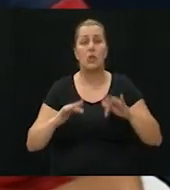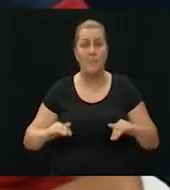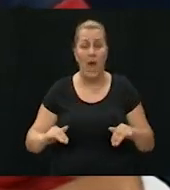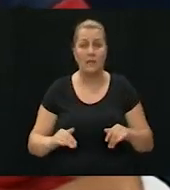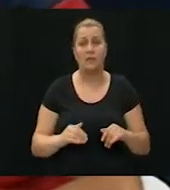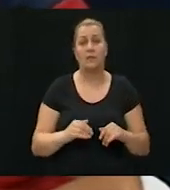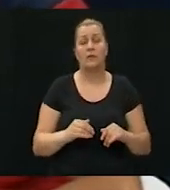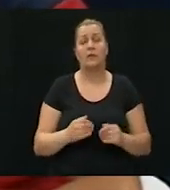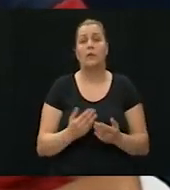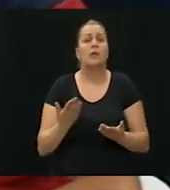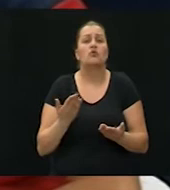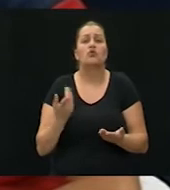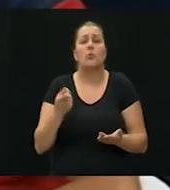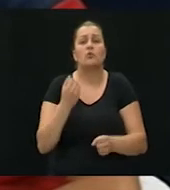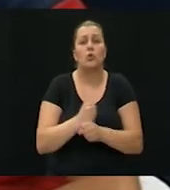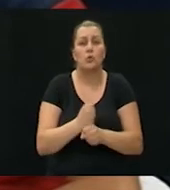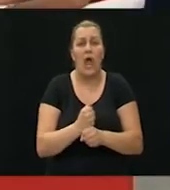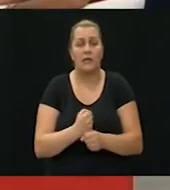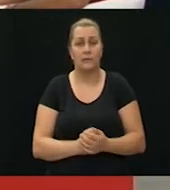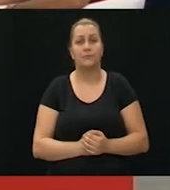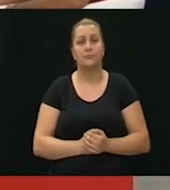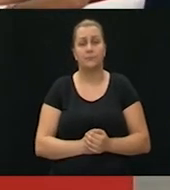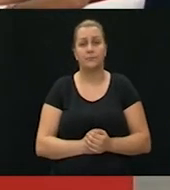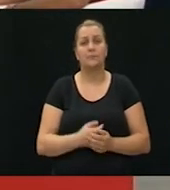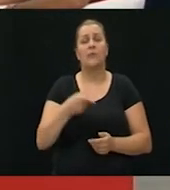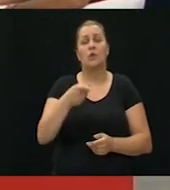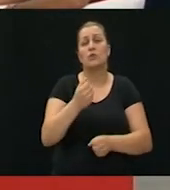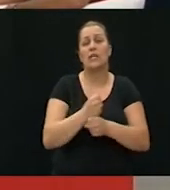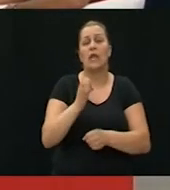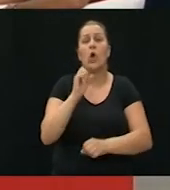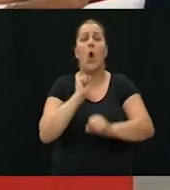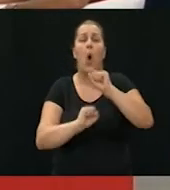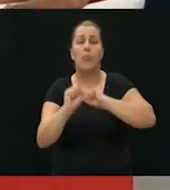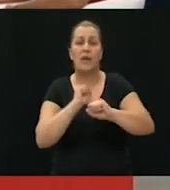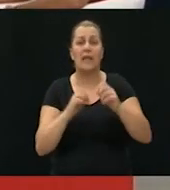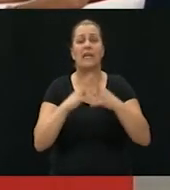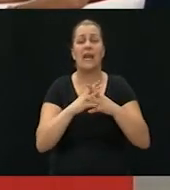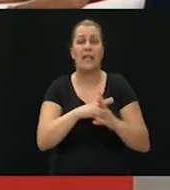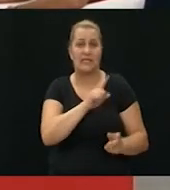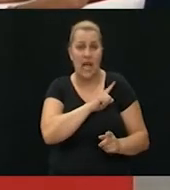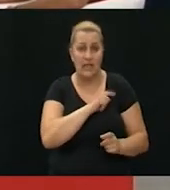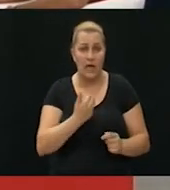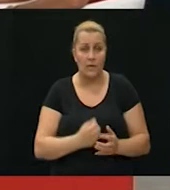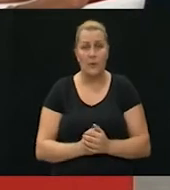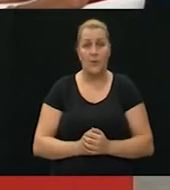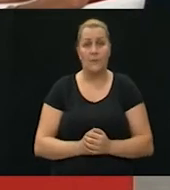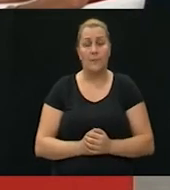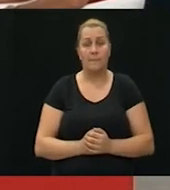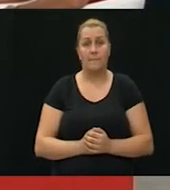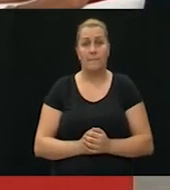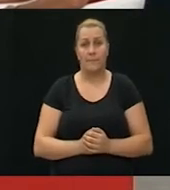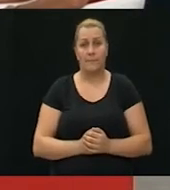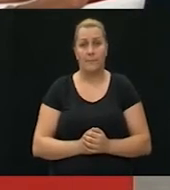vašu bojnu. O čemu se radi? Radi se obrana grada Zadra. Obrana grada Zadra, gdje